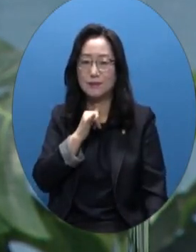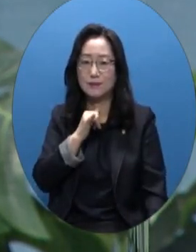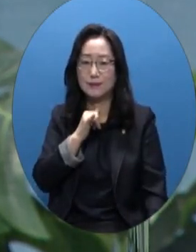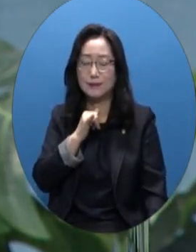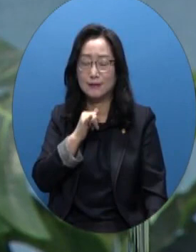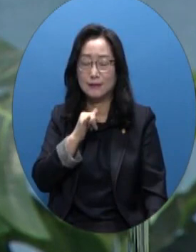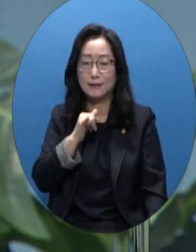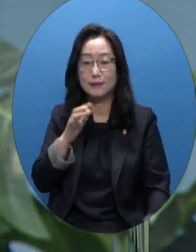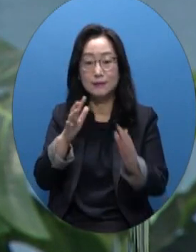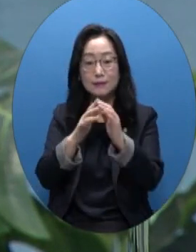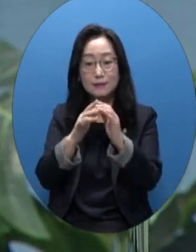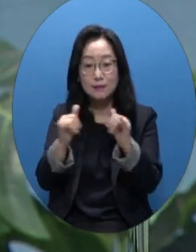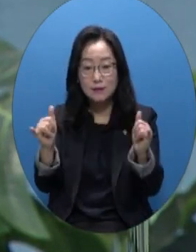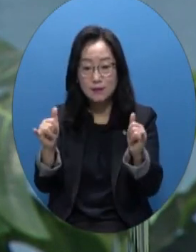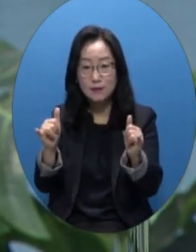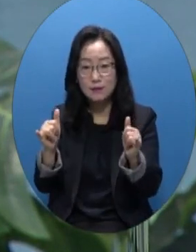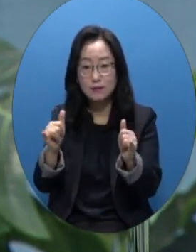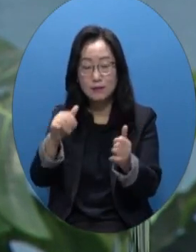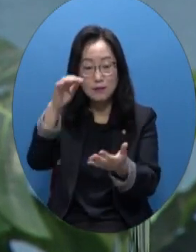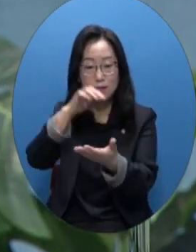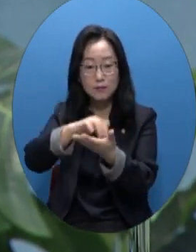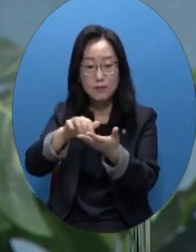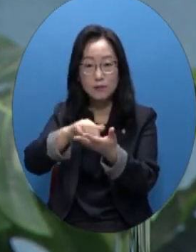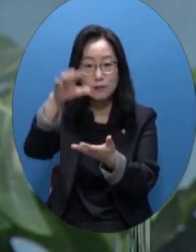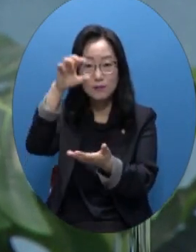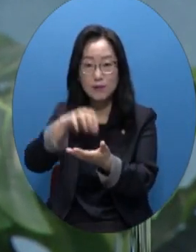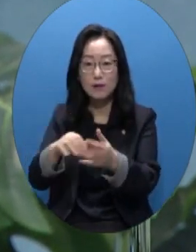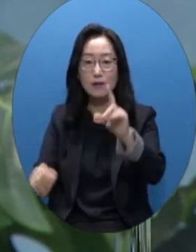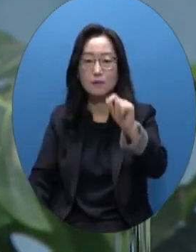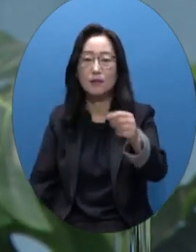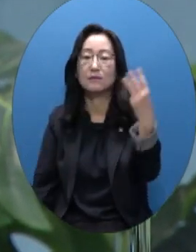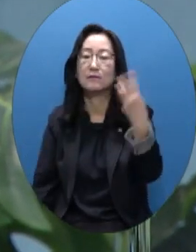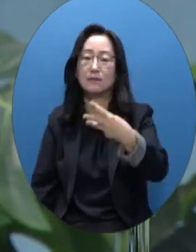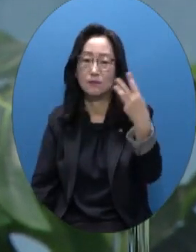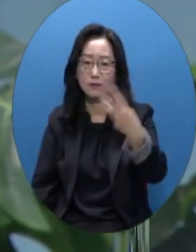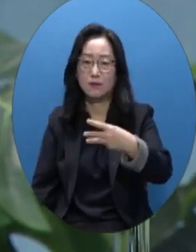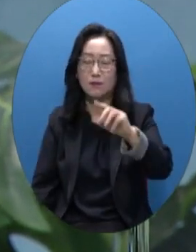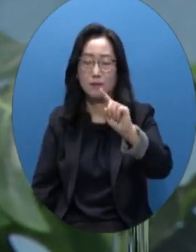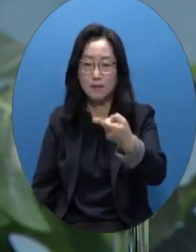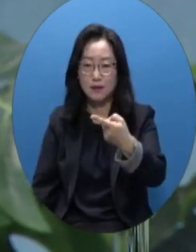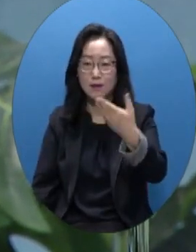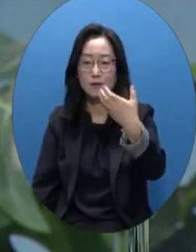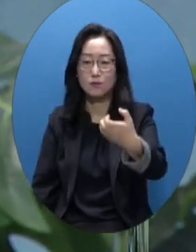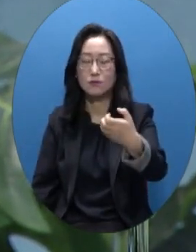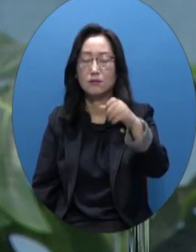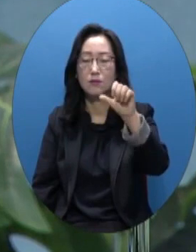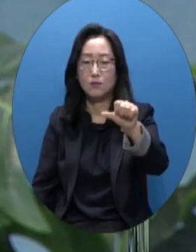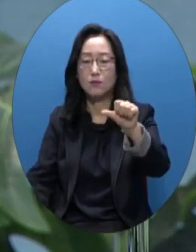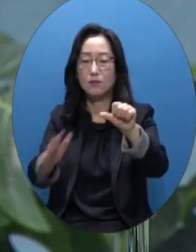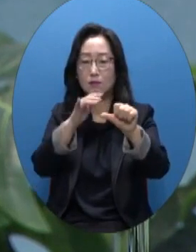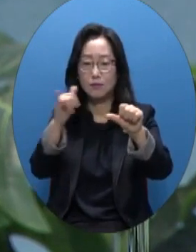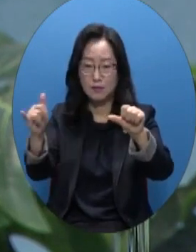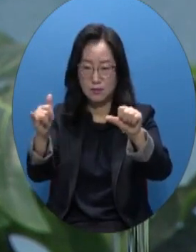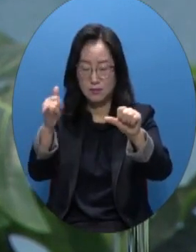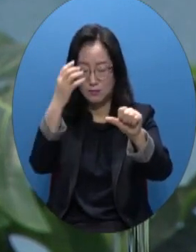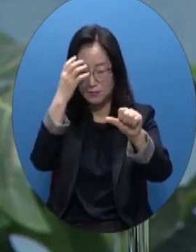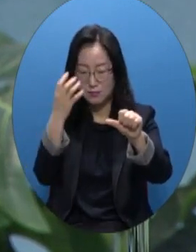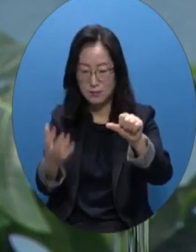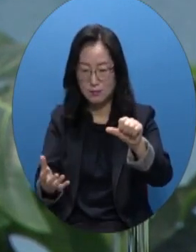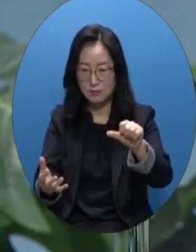극단적인 선택을 하는 사람이 13,000 195명 입니다